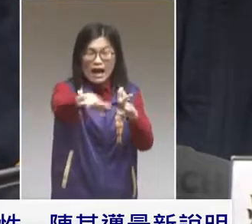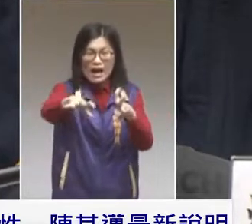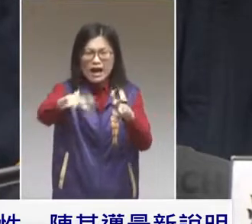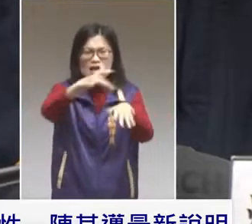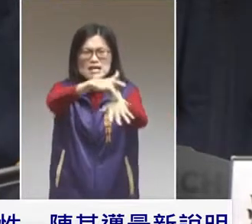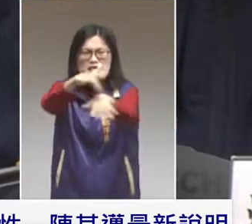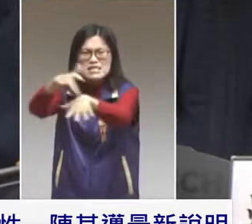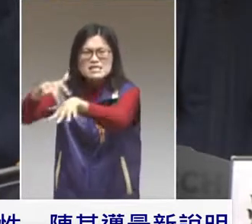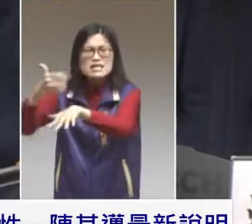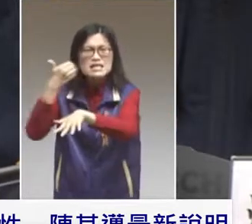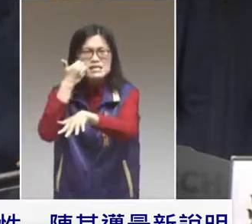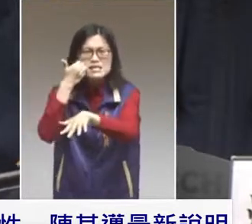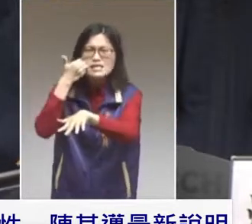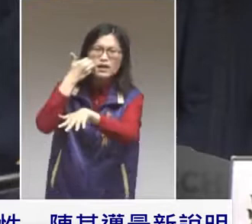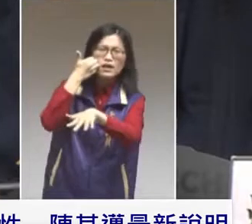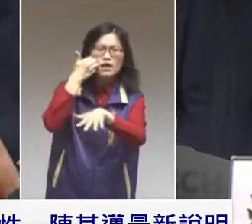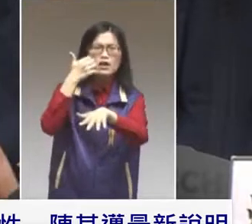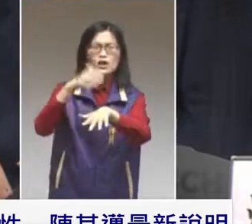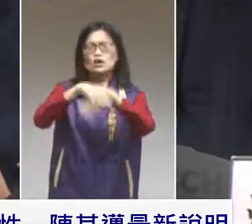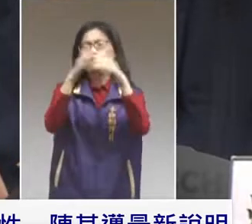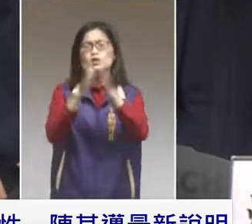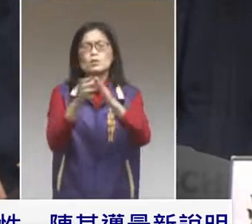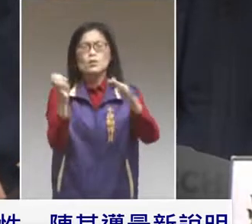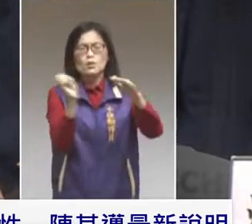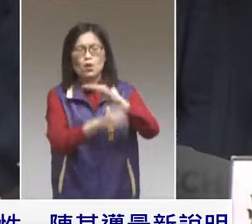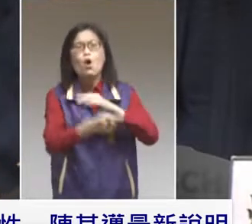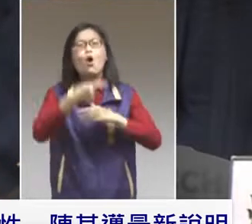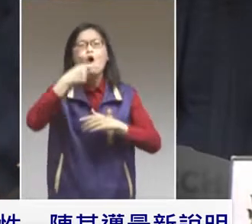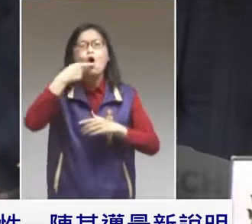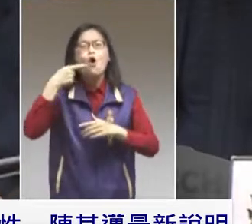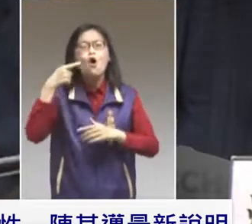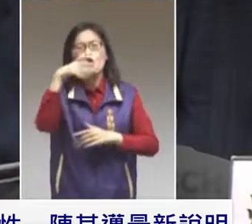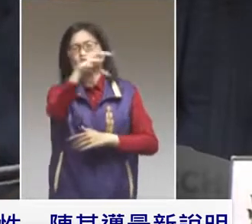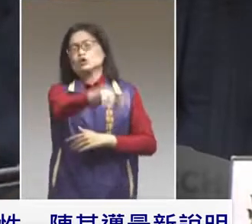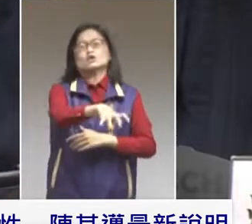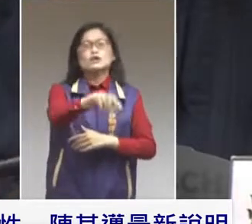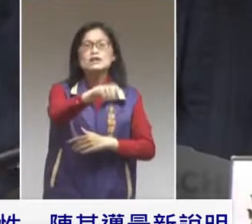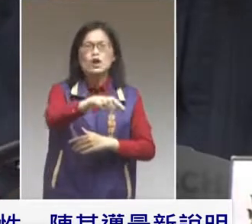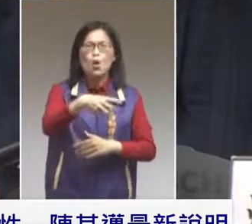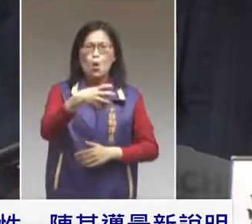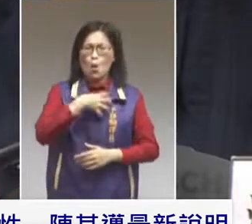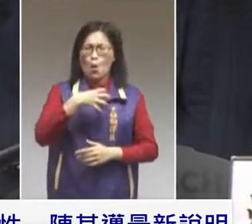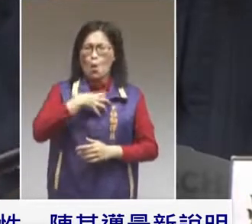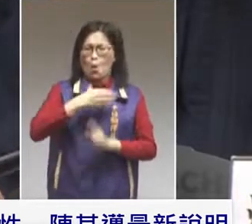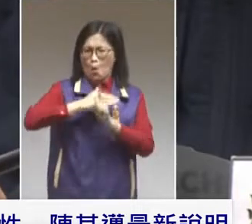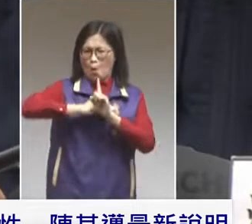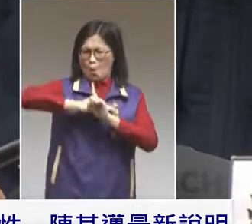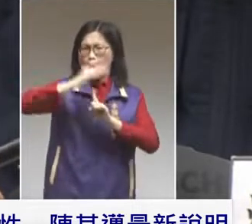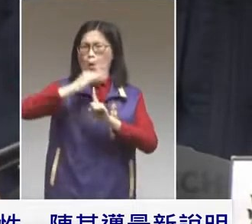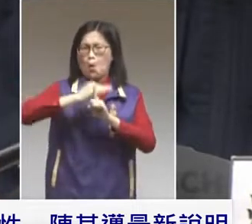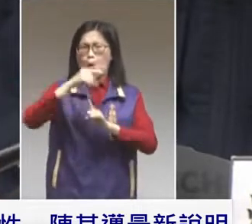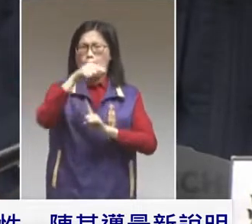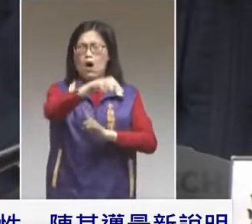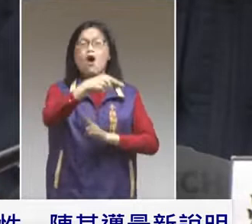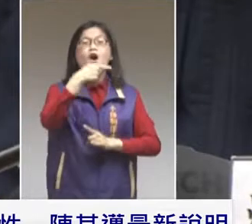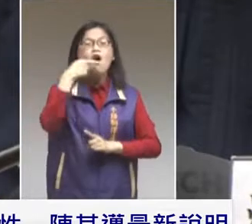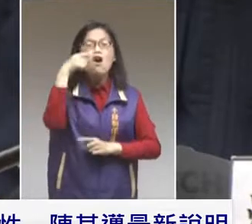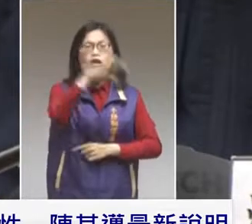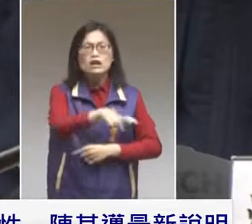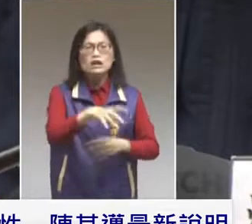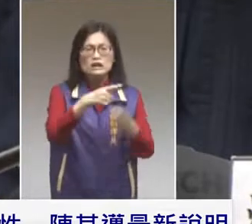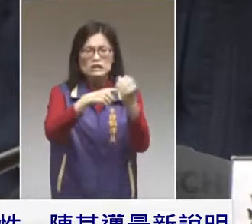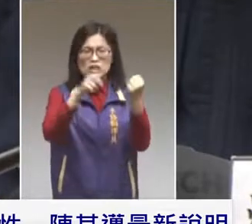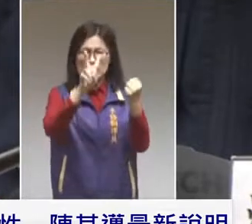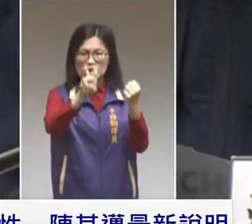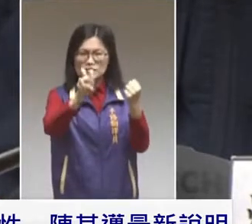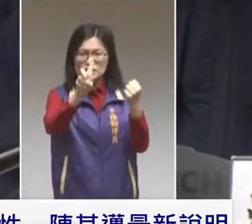他工作的厂房，的所有接触者，那包含列为红区的，也就是比较风